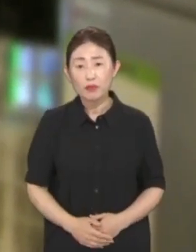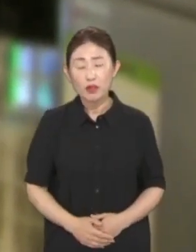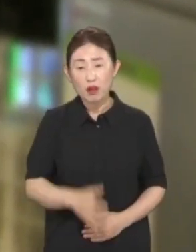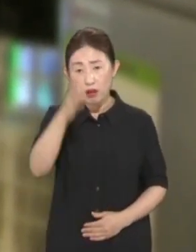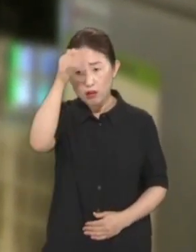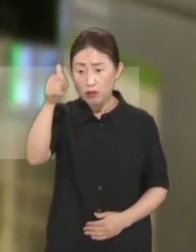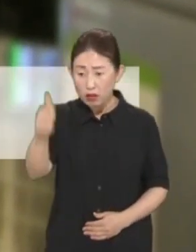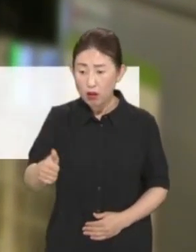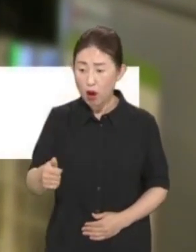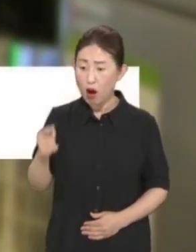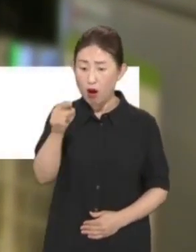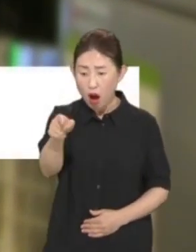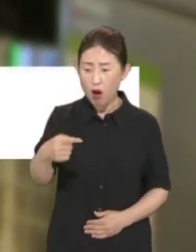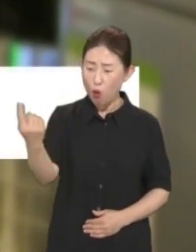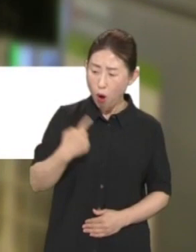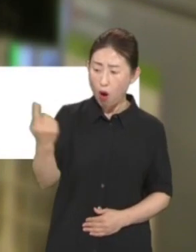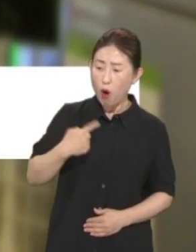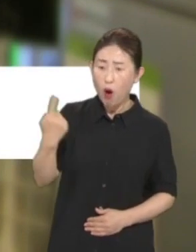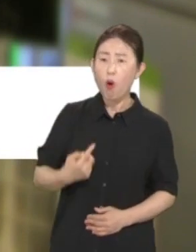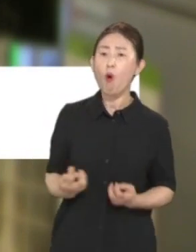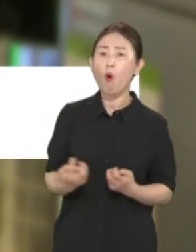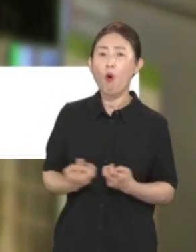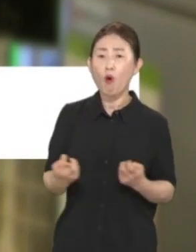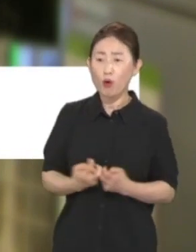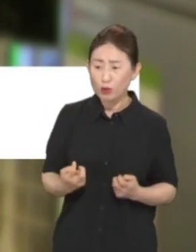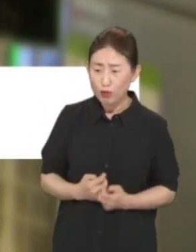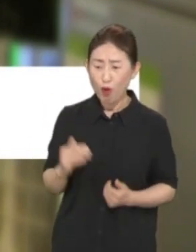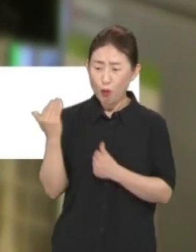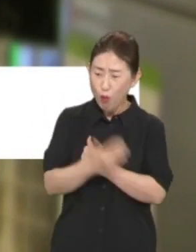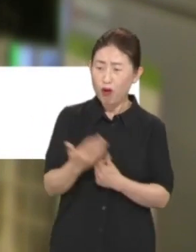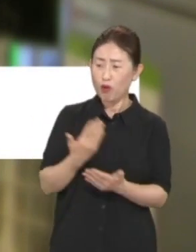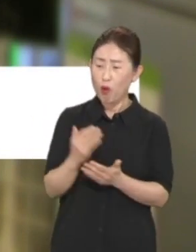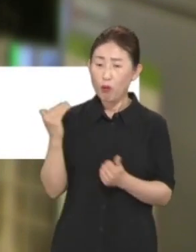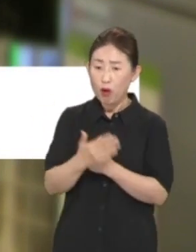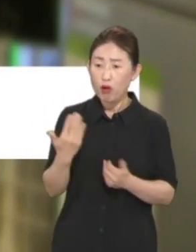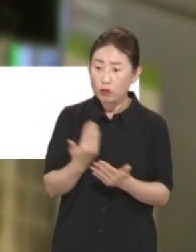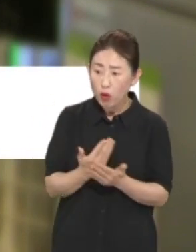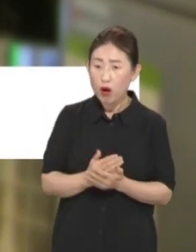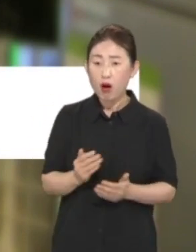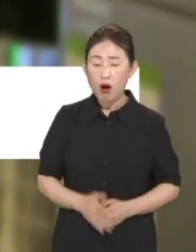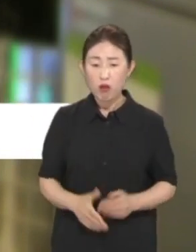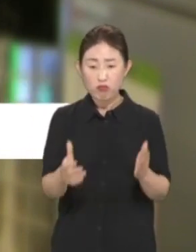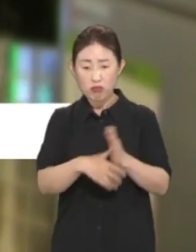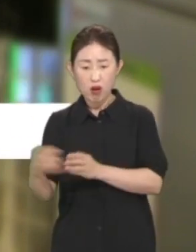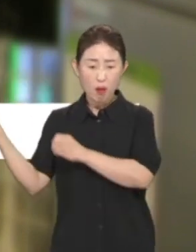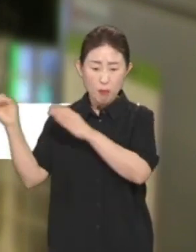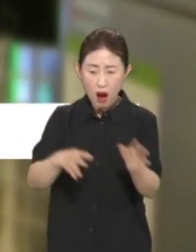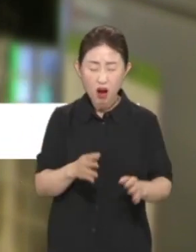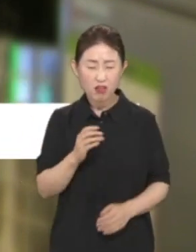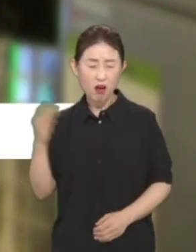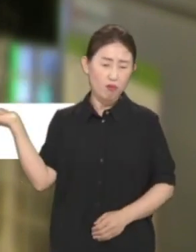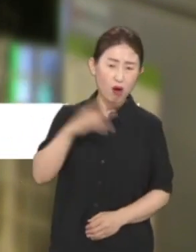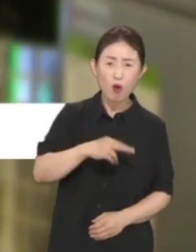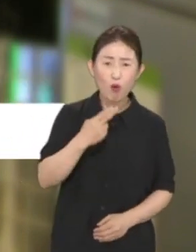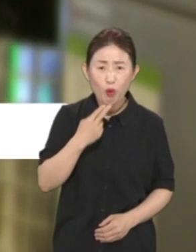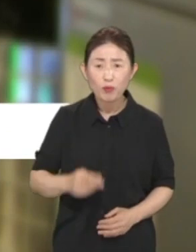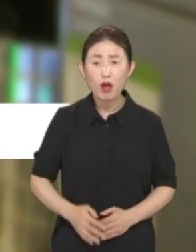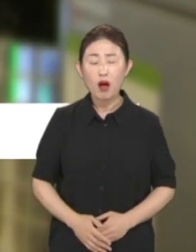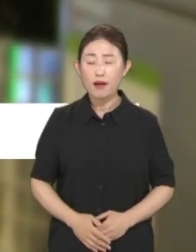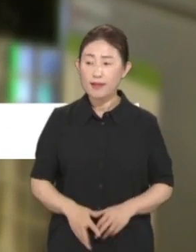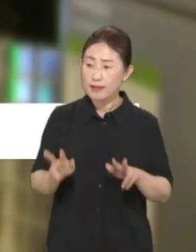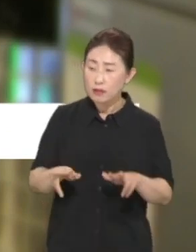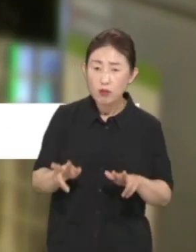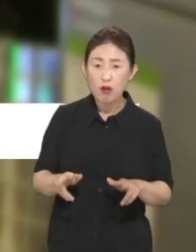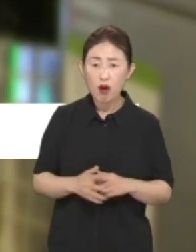경찰 분한테이 사람들 계속 오는데 어떡하냐 보여달라 지켜달라는데 근데 이분들이 진짜 막 집어던지고 절 때리지 않았으니까 지금